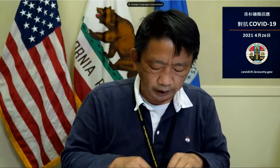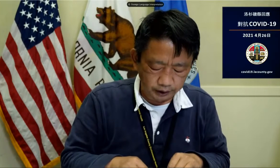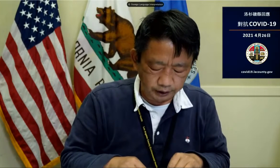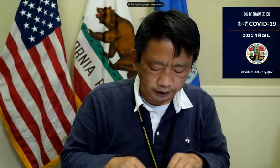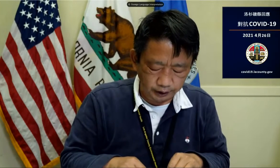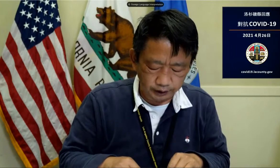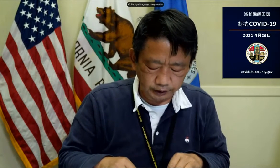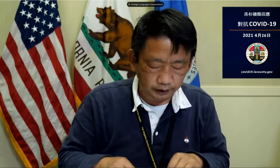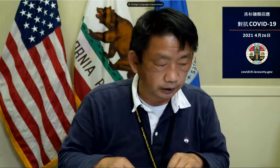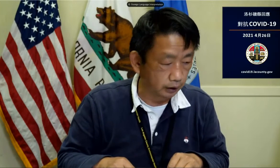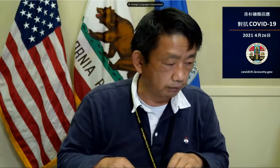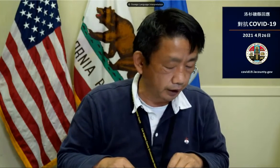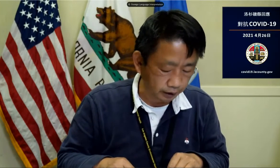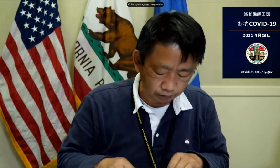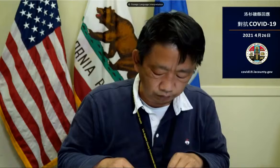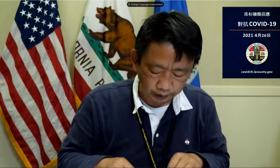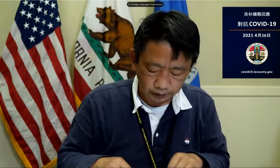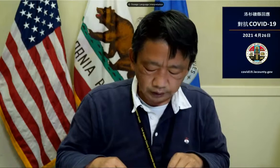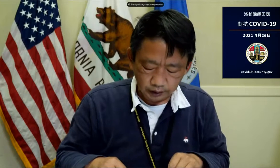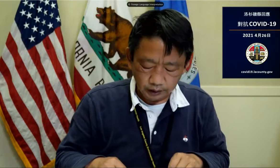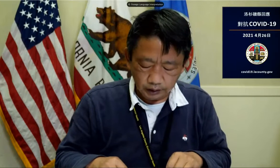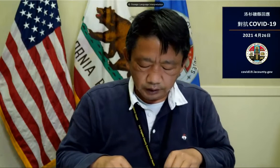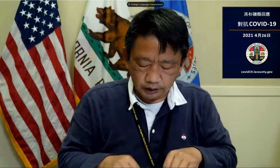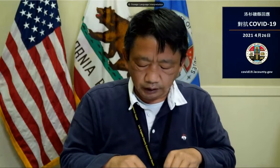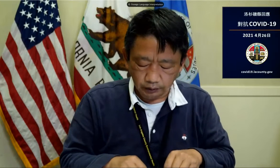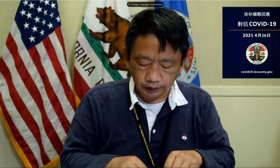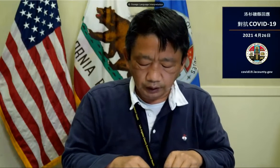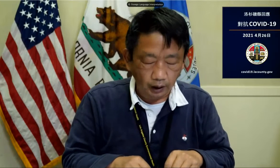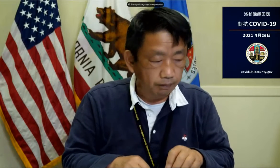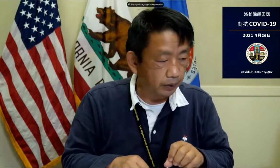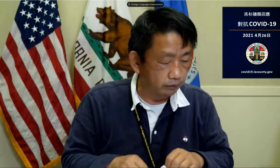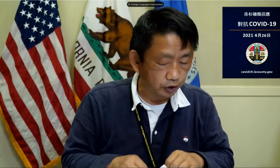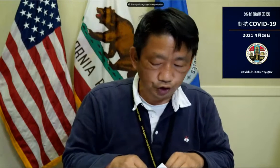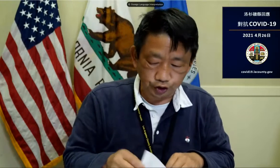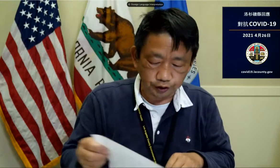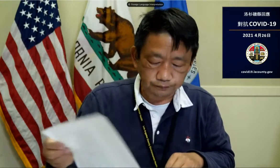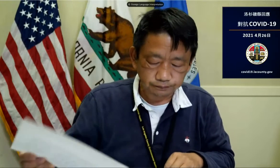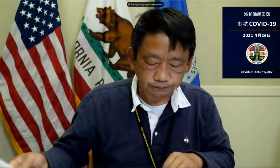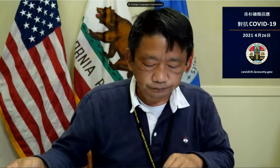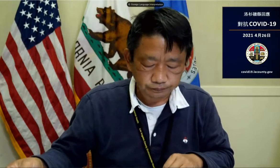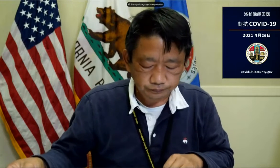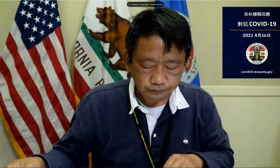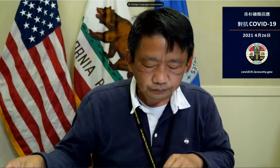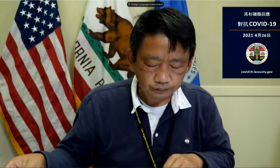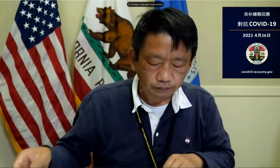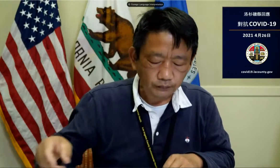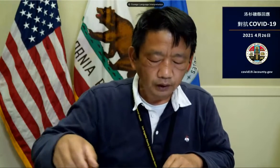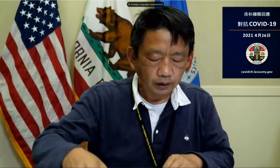从每天17例降到了每天5例，下降率达71%。